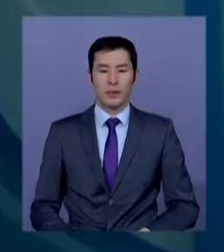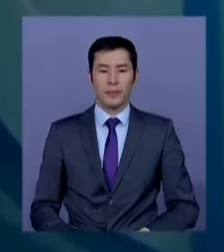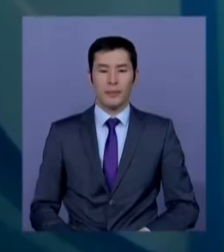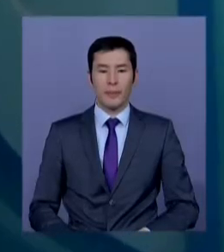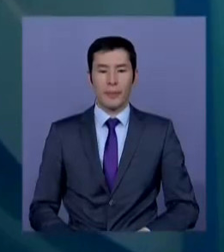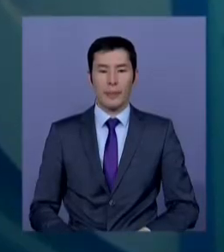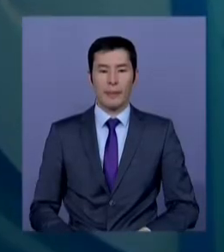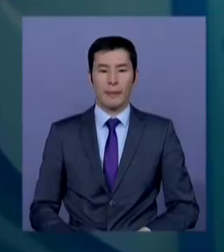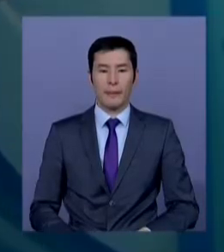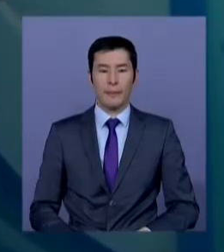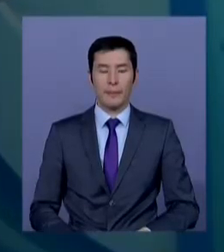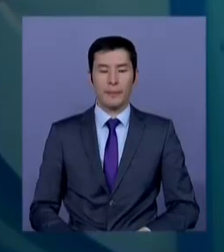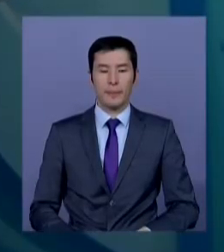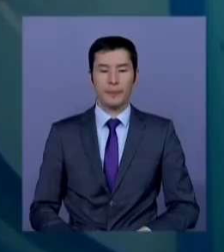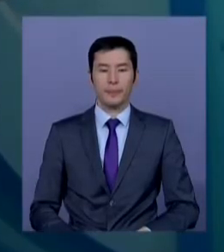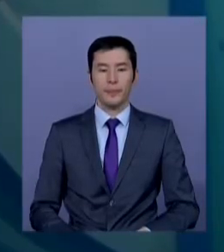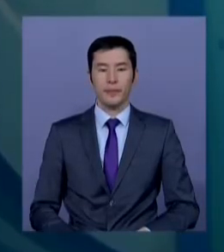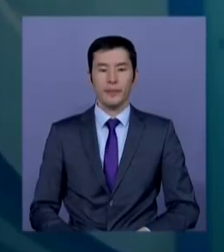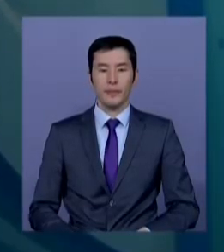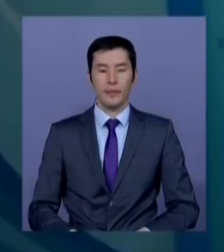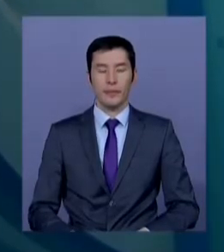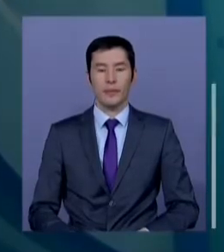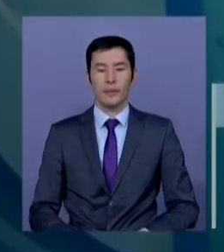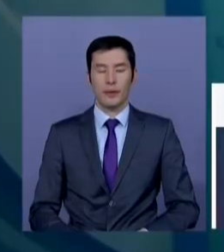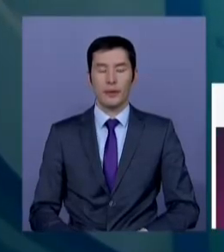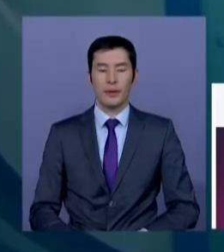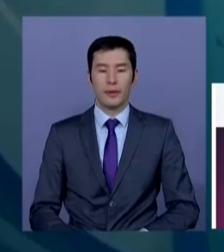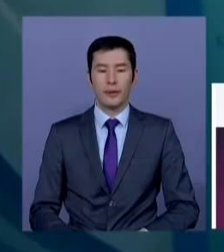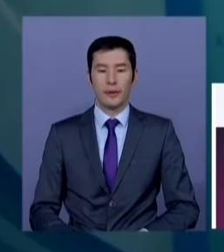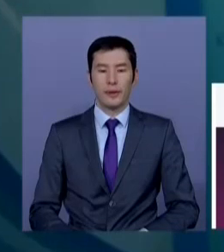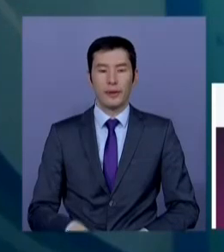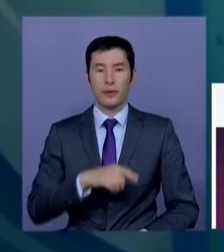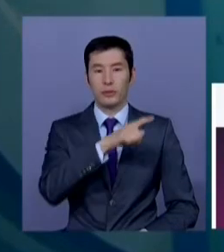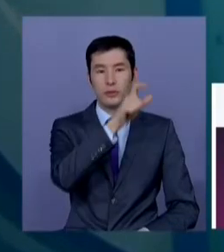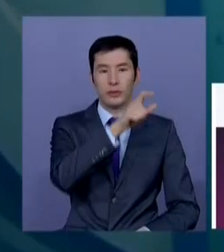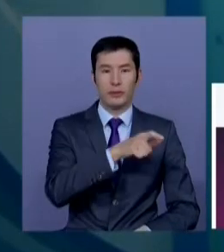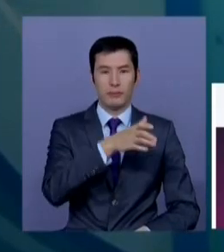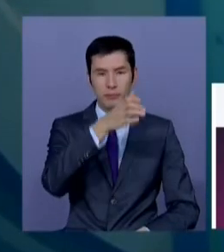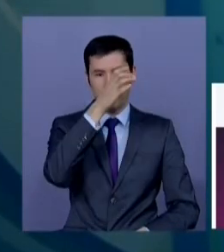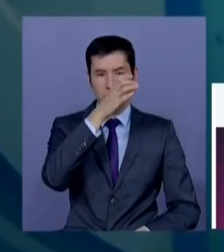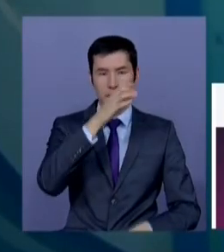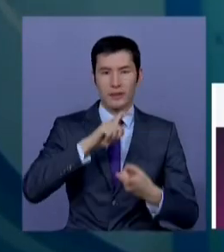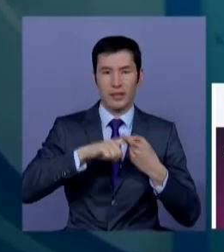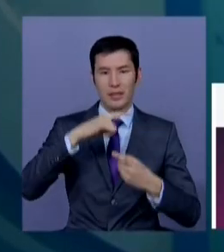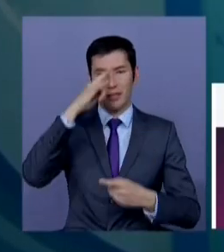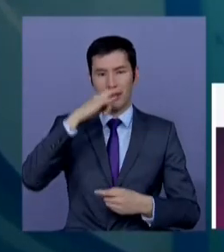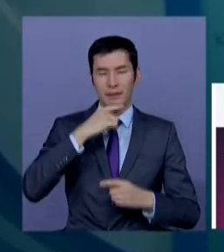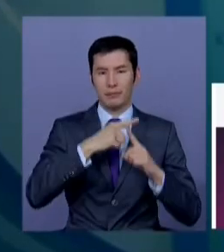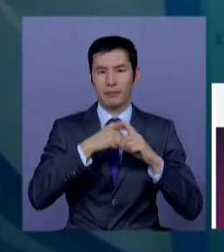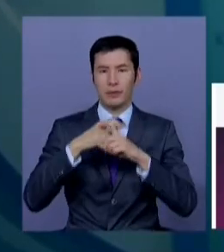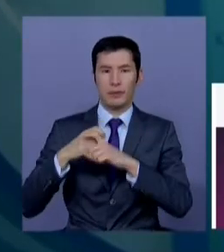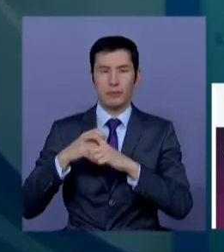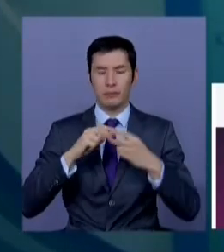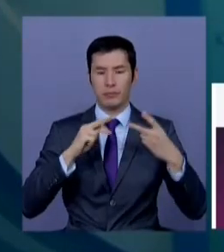Қазақ тіл білімінде ең бірінші рет тілдік қатынас теориясын енгізген ғалым. Ол тек қана теорияны ғана енгізіп қоймай,